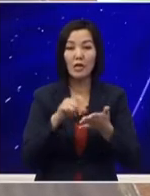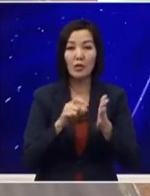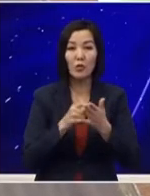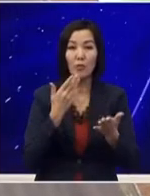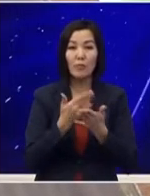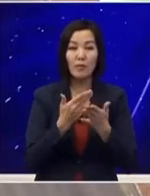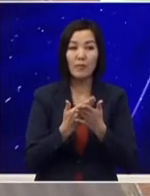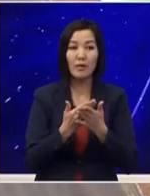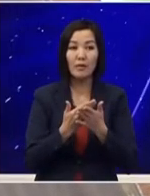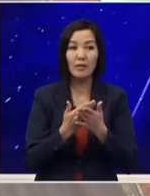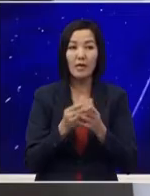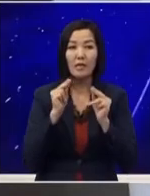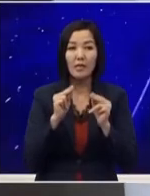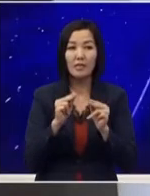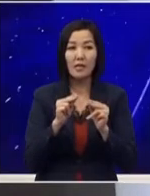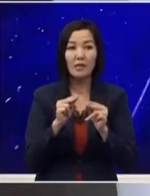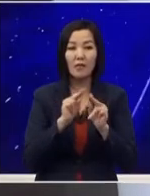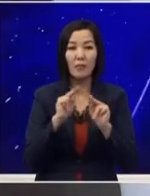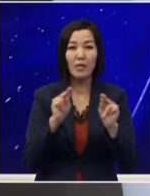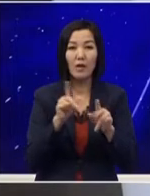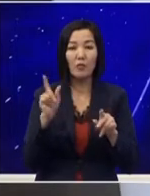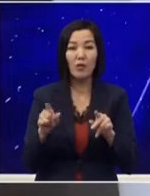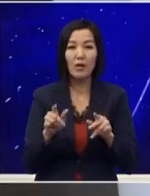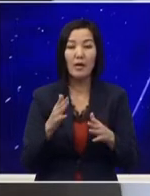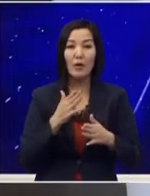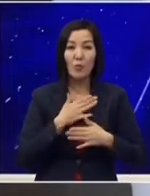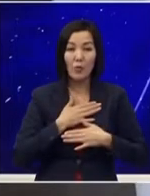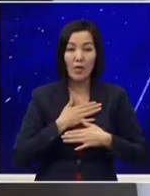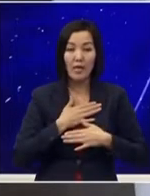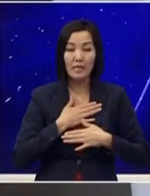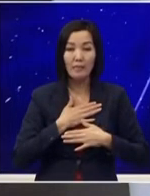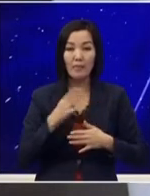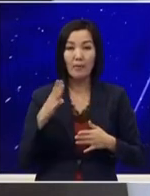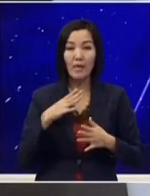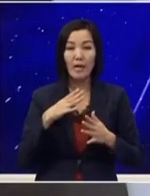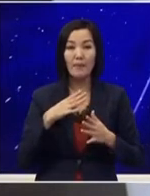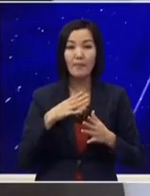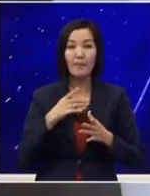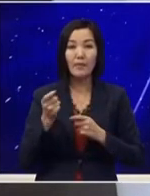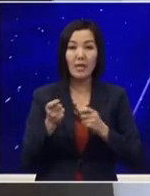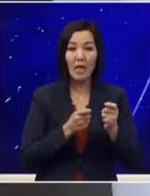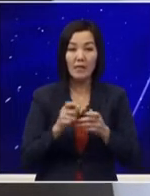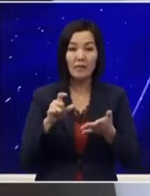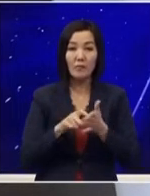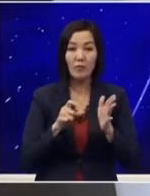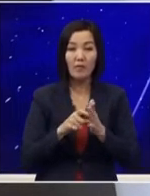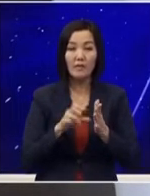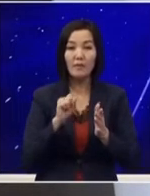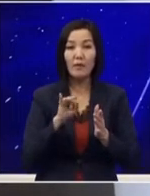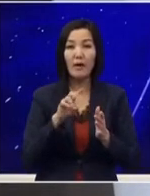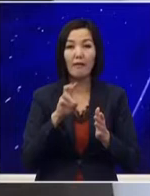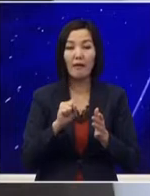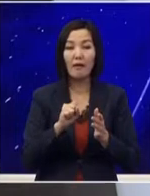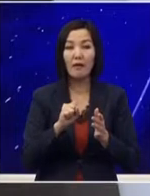примером настоящего педагога. У нас классным руководителем была Заставина Фаина Абдулловна. И она